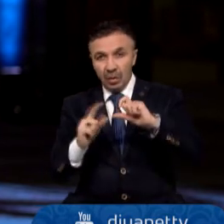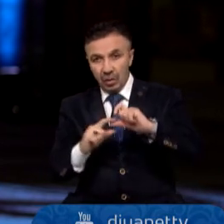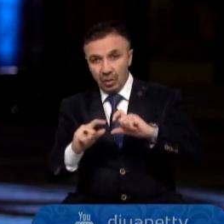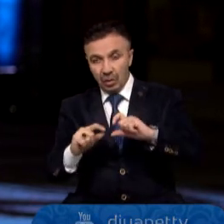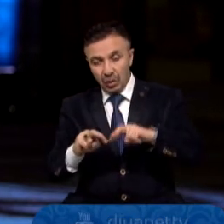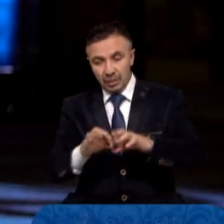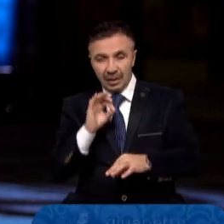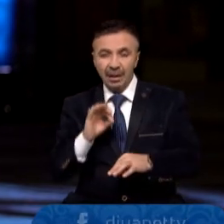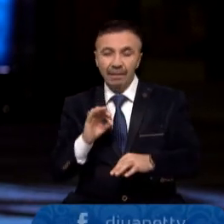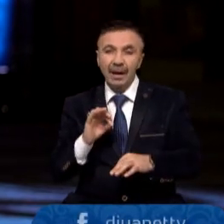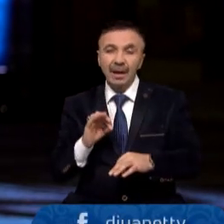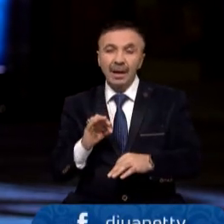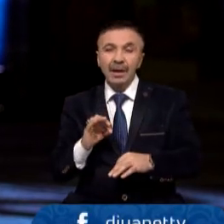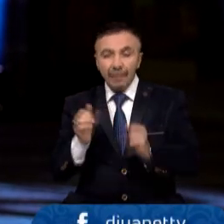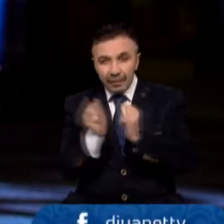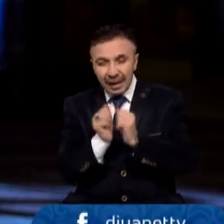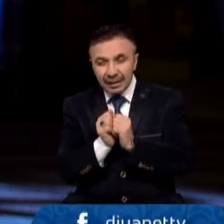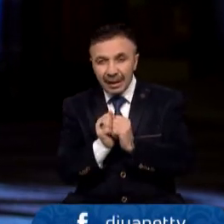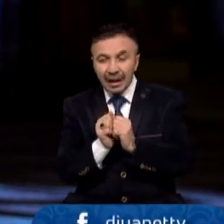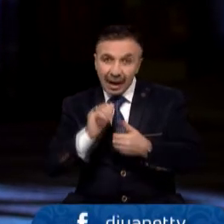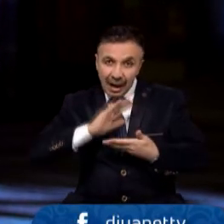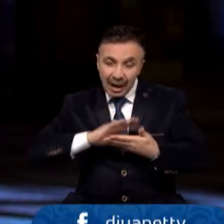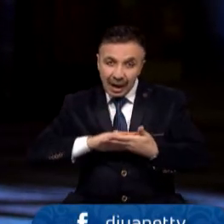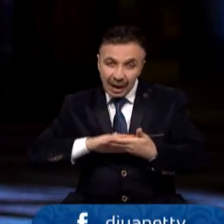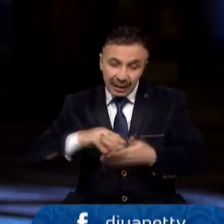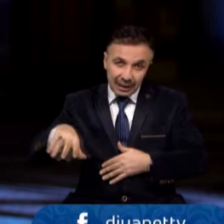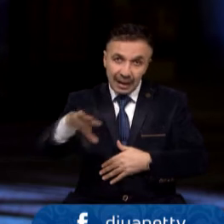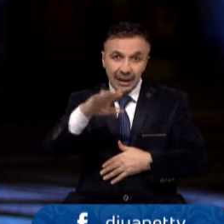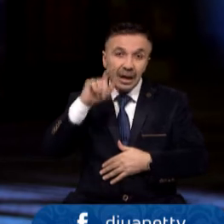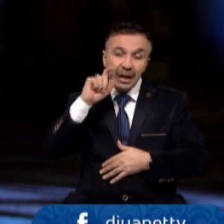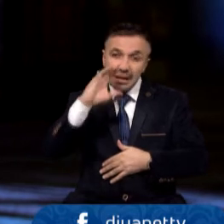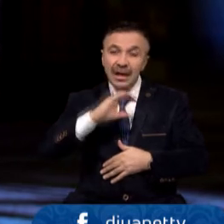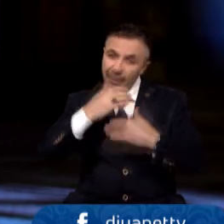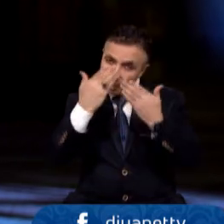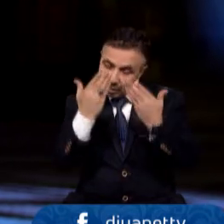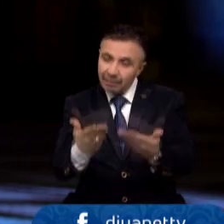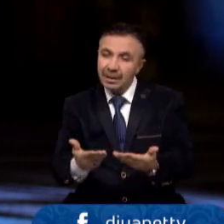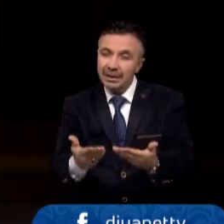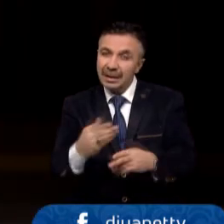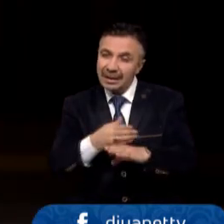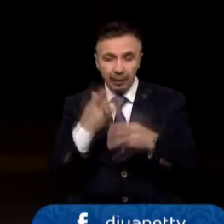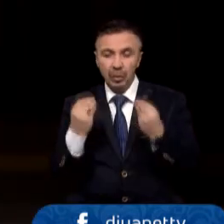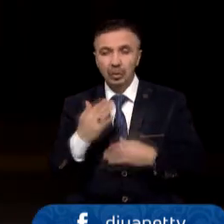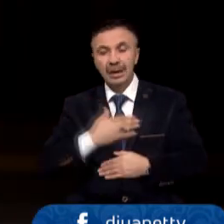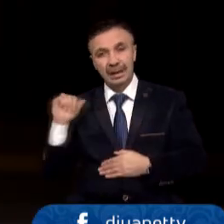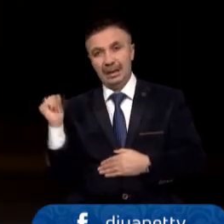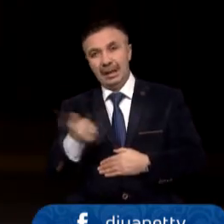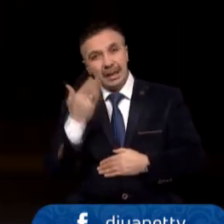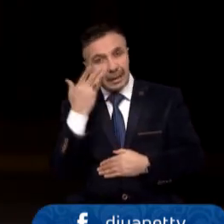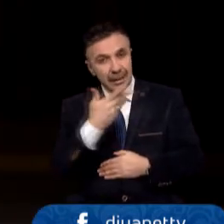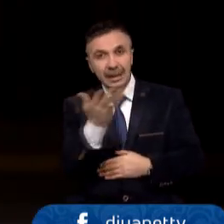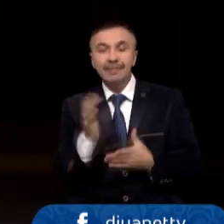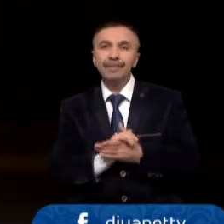ve Osmanla beraber arkadaşlarının Müslüman olmasına sebep olduk USA